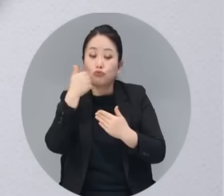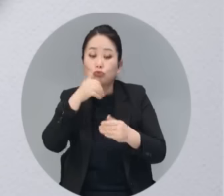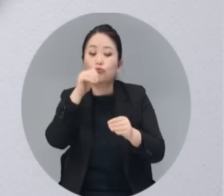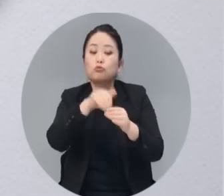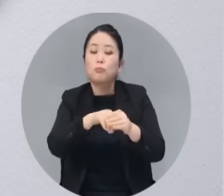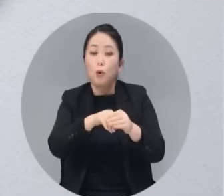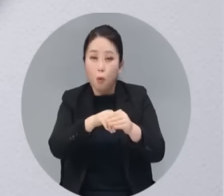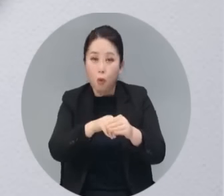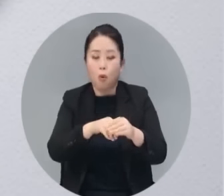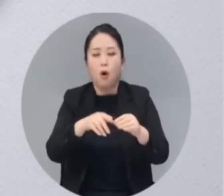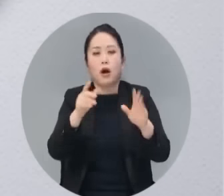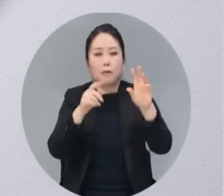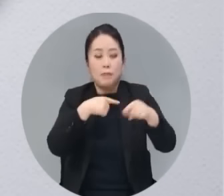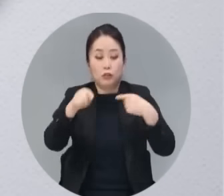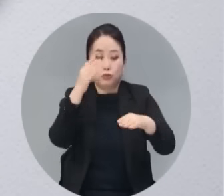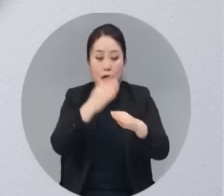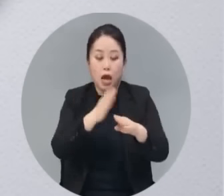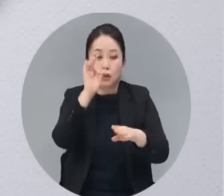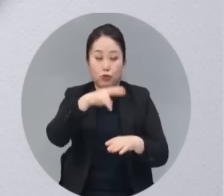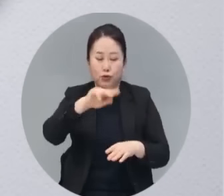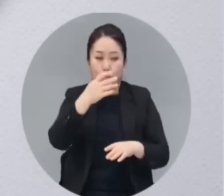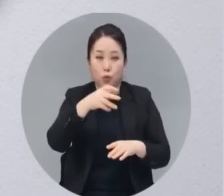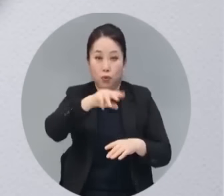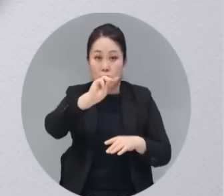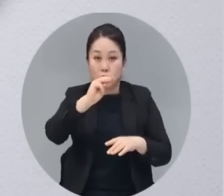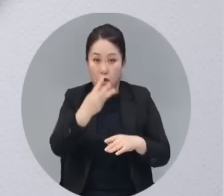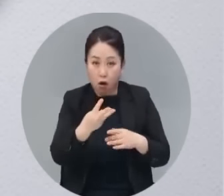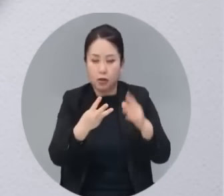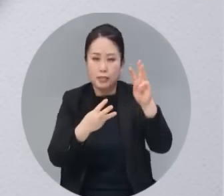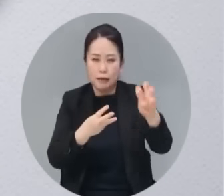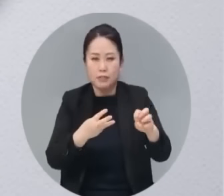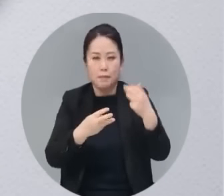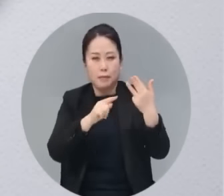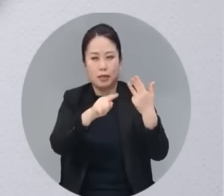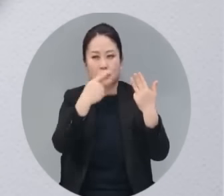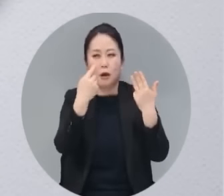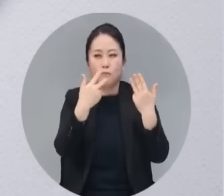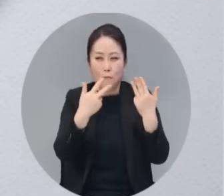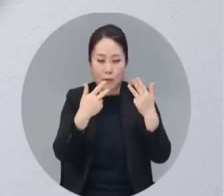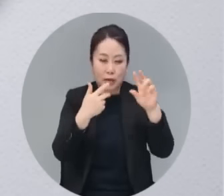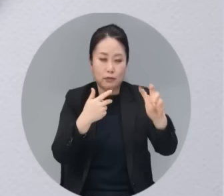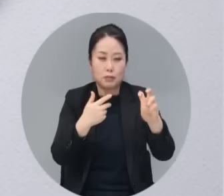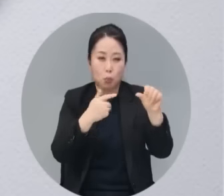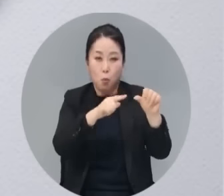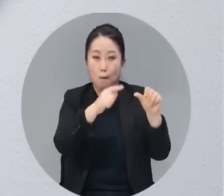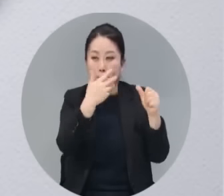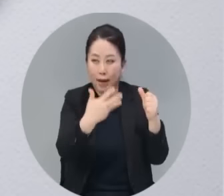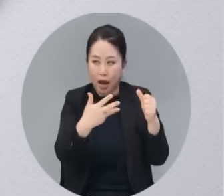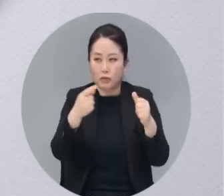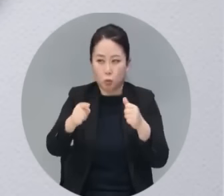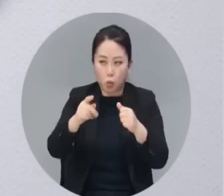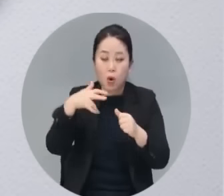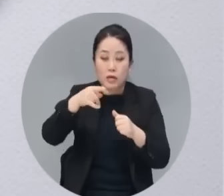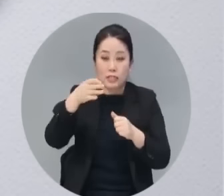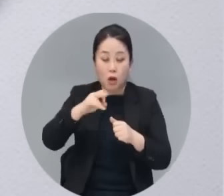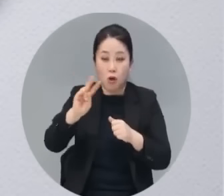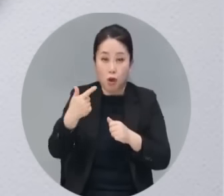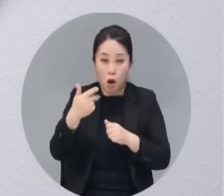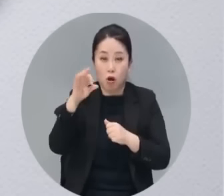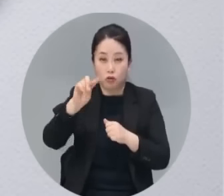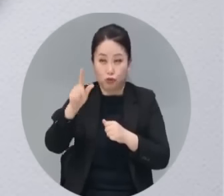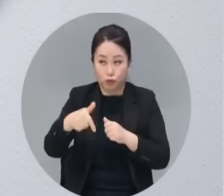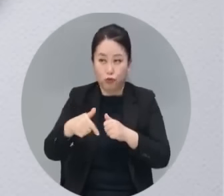후보가 35.8% 국민의 힘 정현욱 후보 31.1% 무소속 장해찬 후보가